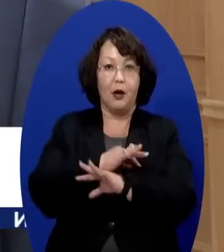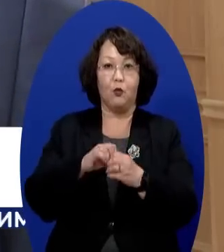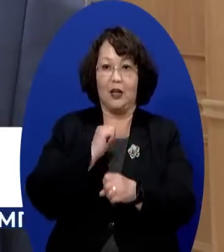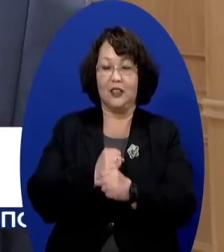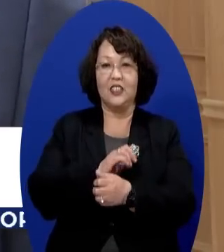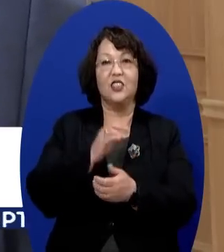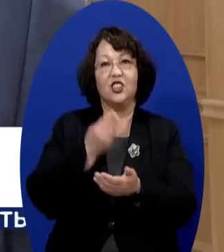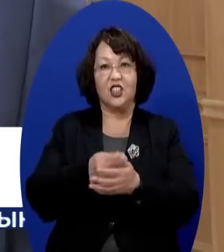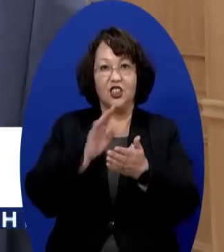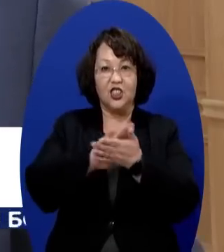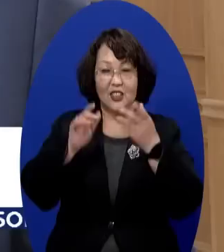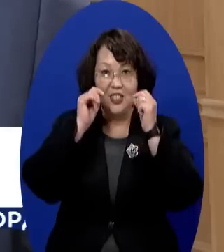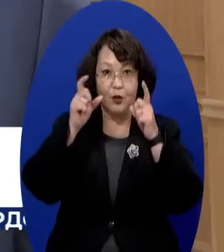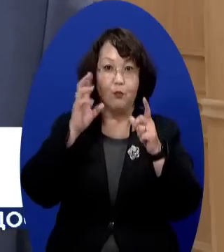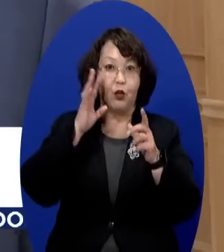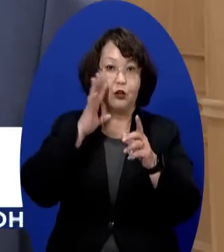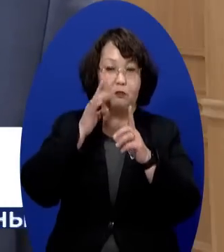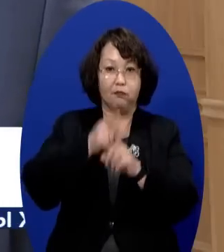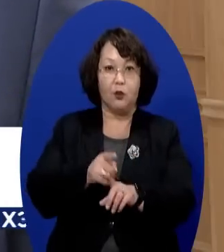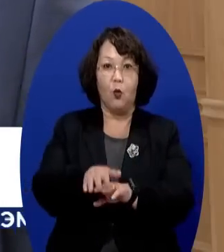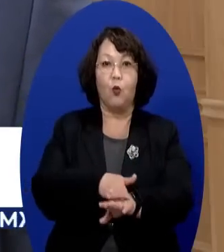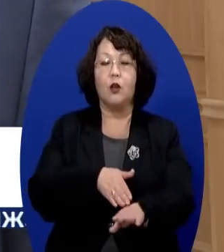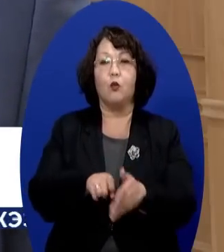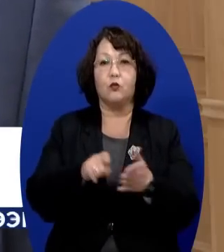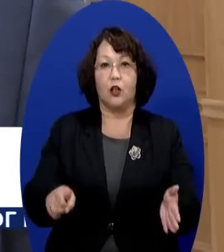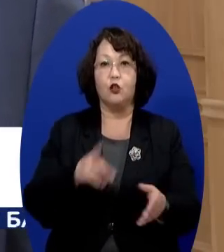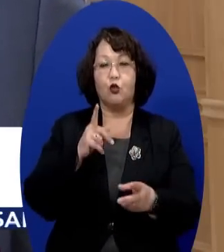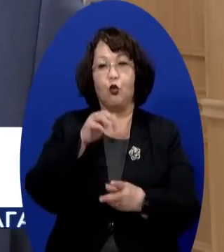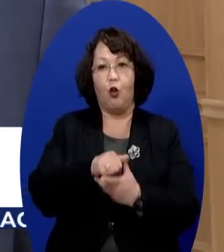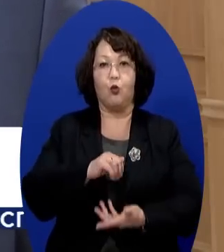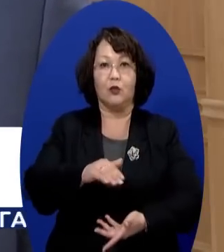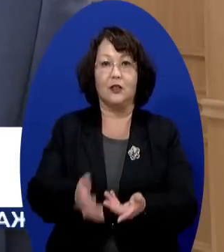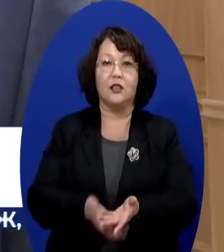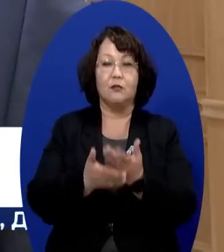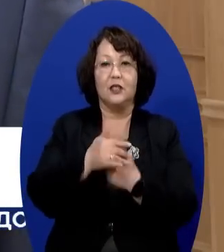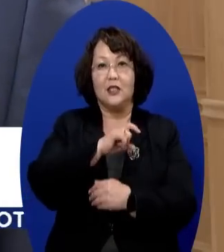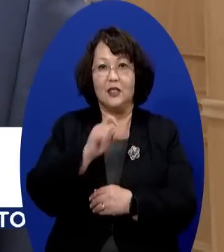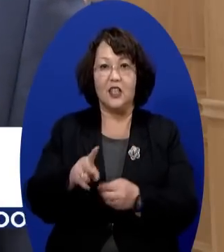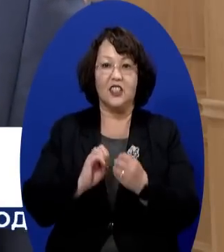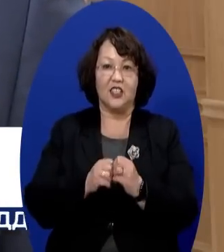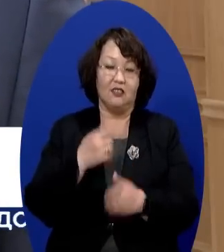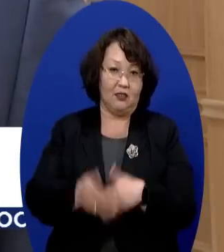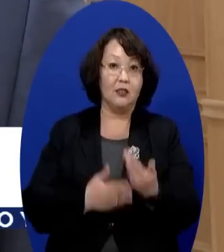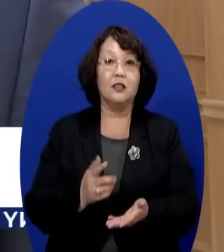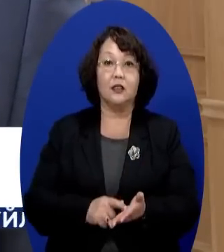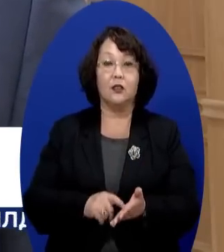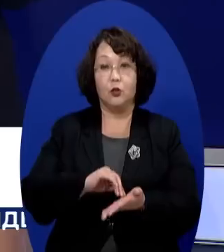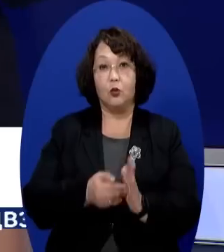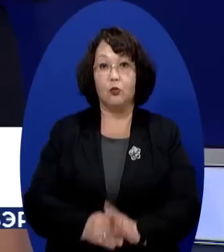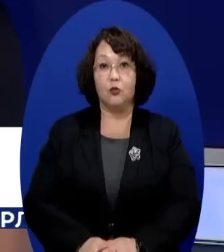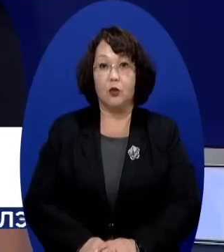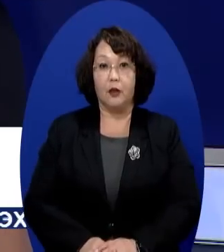шин сэргэлтийн бодлого руу чиглэсэн л ийм одоо урт хугацааны хөрөнгө оруулалт ийм зээлийн санхүүжилтүүд хийгдэх ийм төлөвлөгөөд